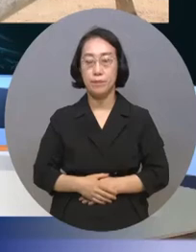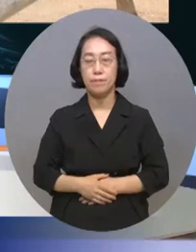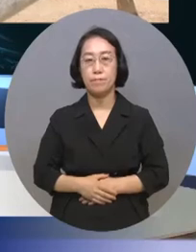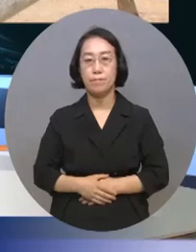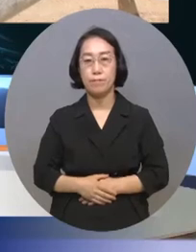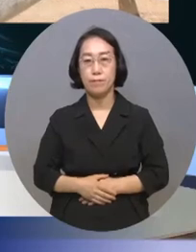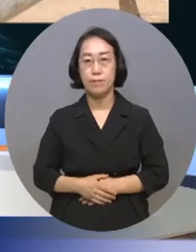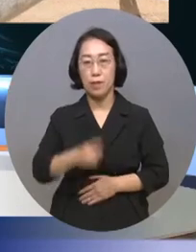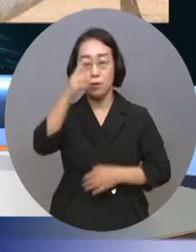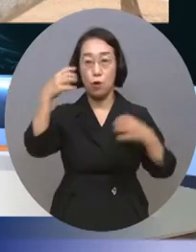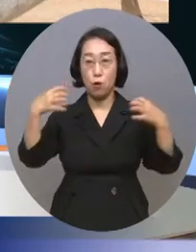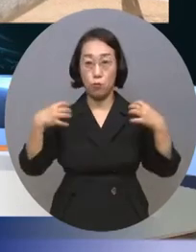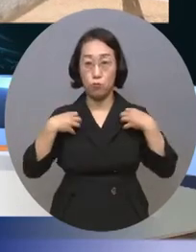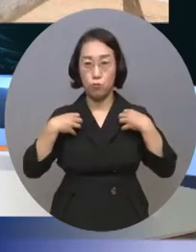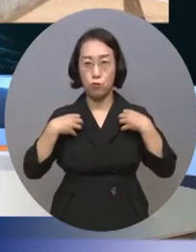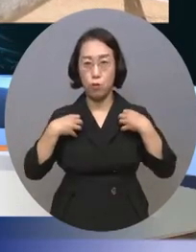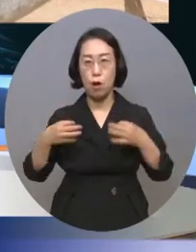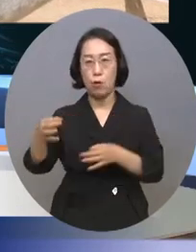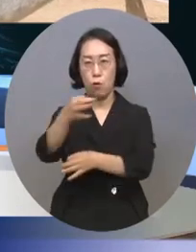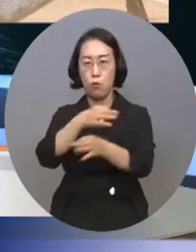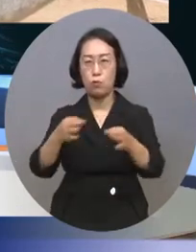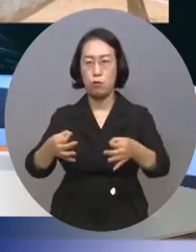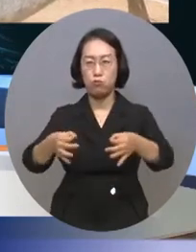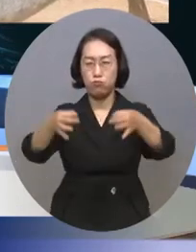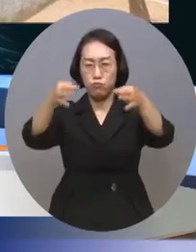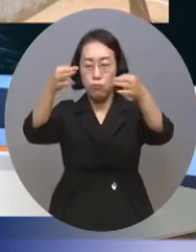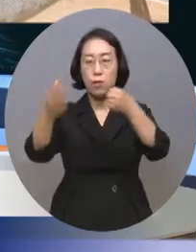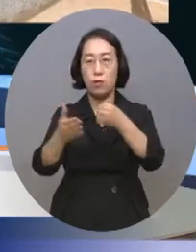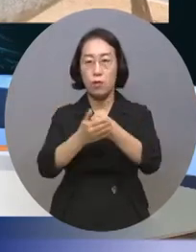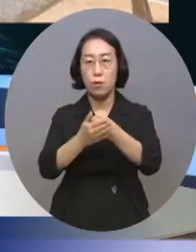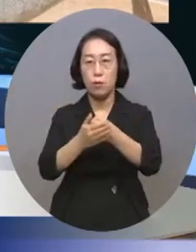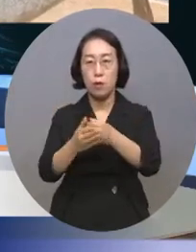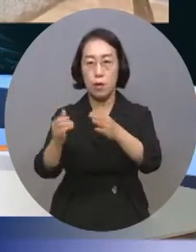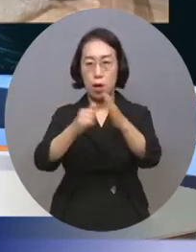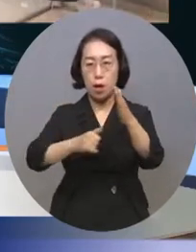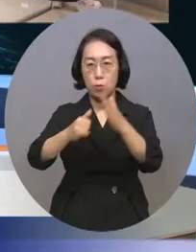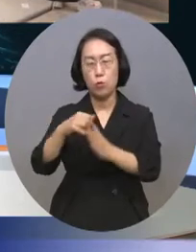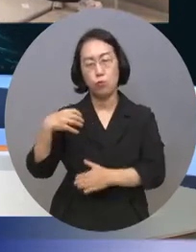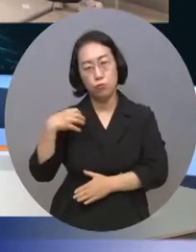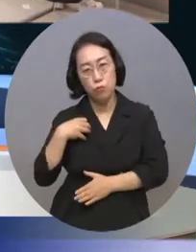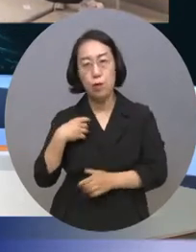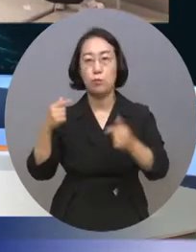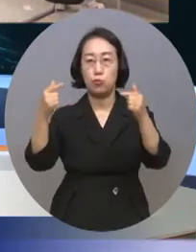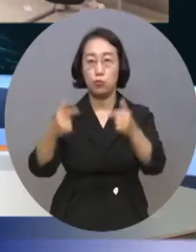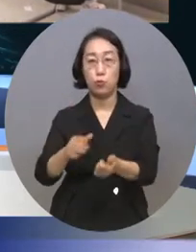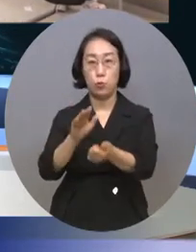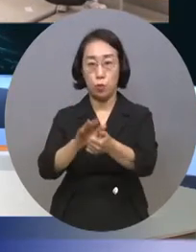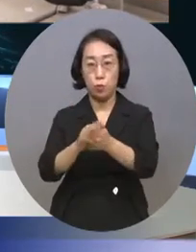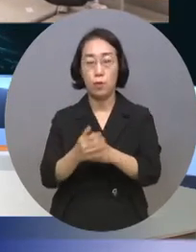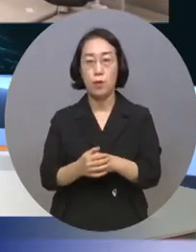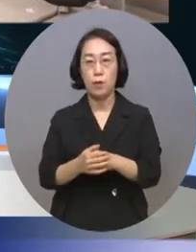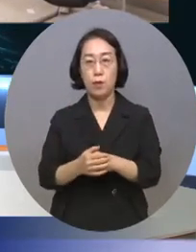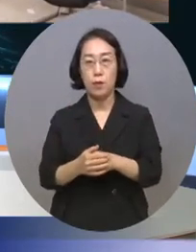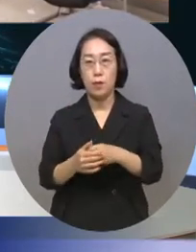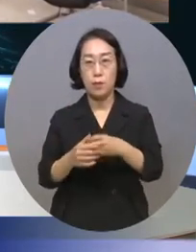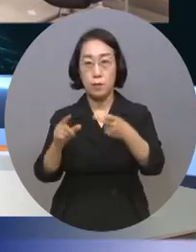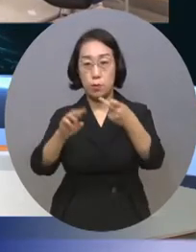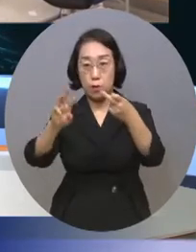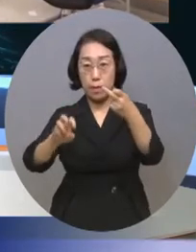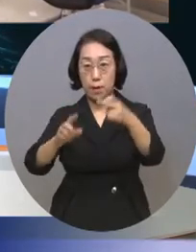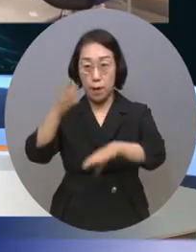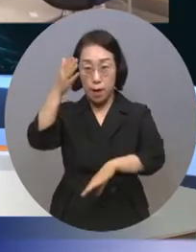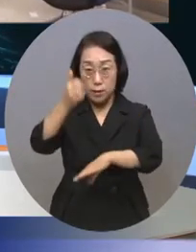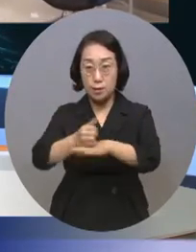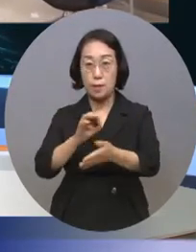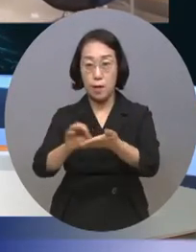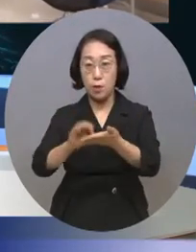정보가 급격한 물가 상승에 따른 저소득층의 부담을 덜어주기 위해 연말까지 사용할 수 있는 1시 긴급 생활